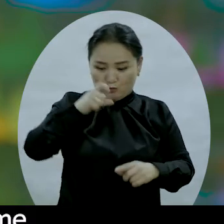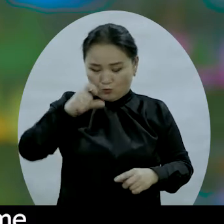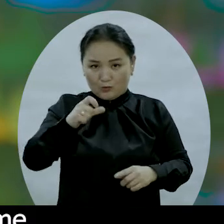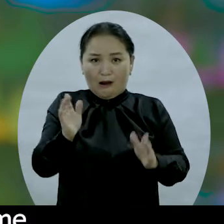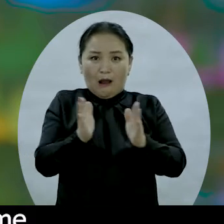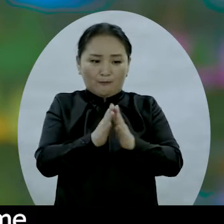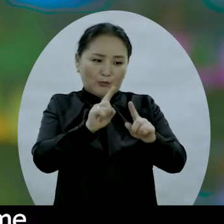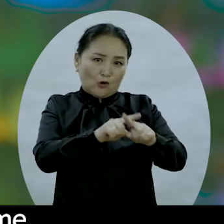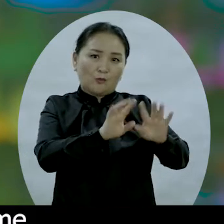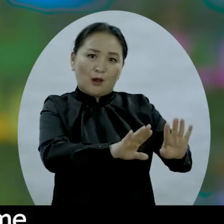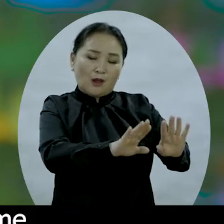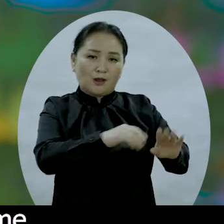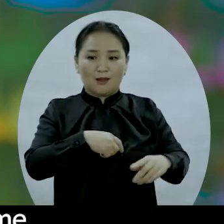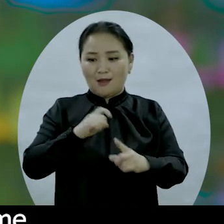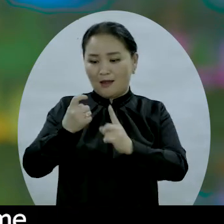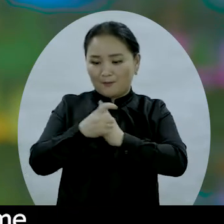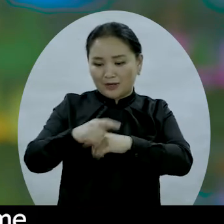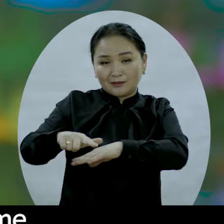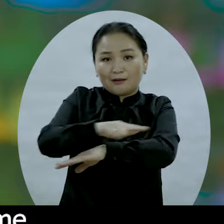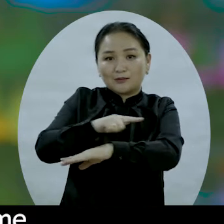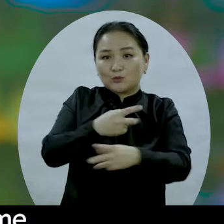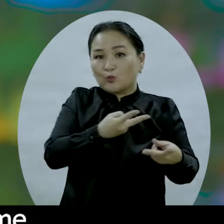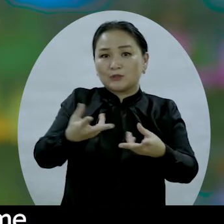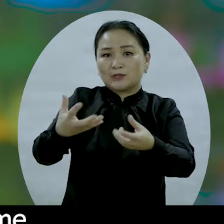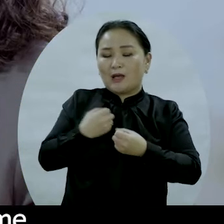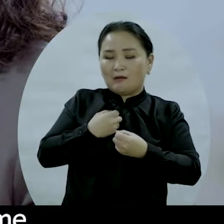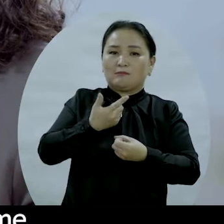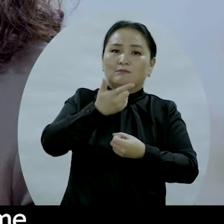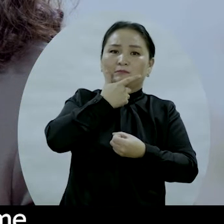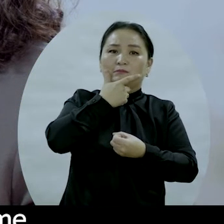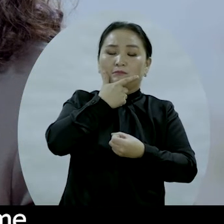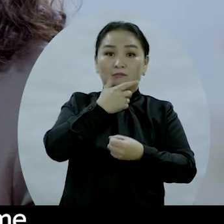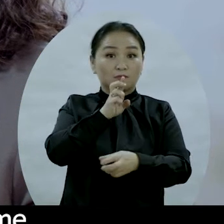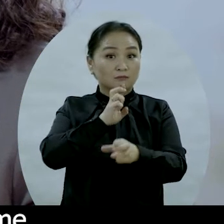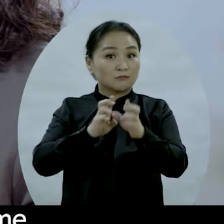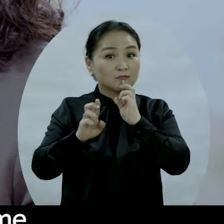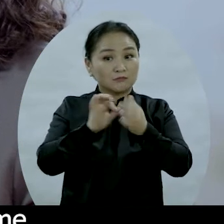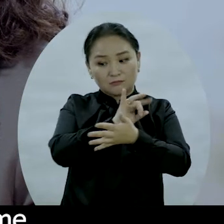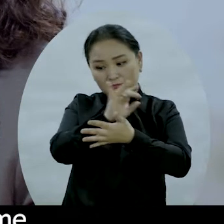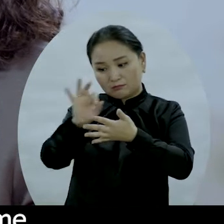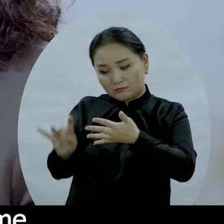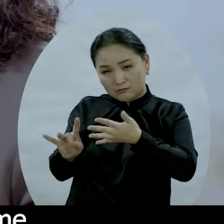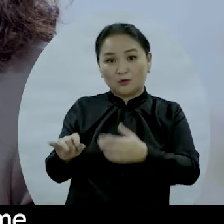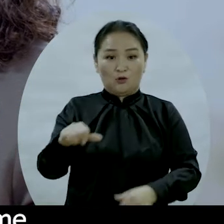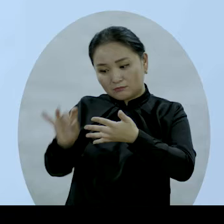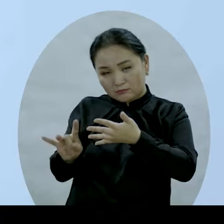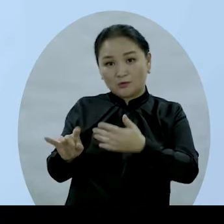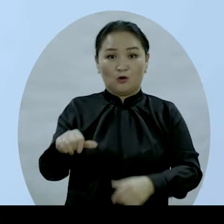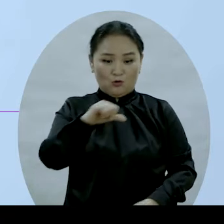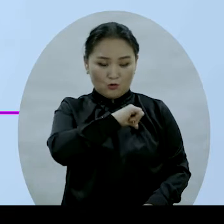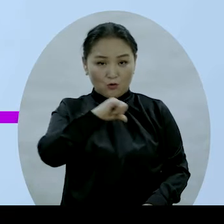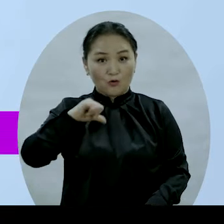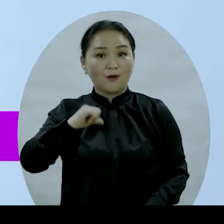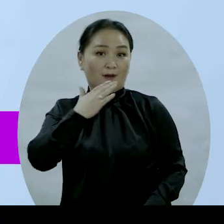хөл хорионы нөхцөл хамттай хоригдох, хамгаалах байрнаас үйлчлэгээ авах боломж хумигцсан зэрэг олон олон эрсдлүүд бий болсон.